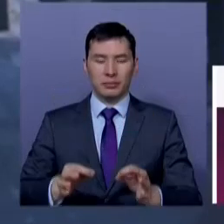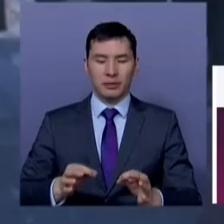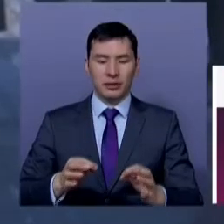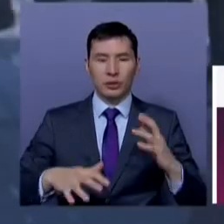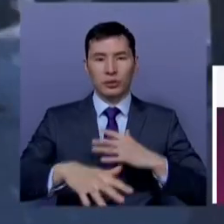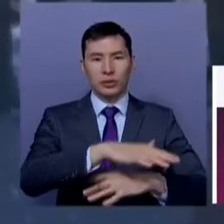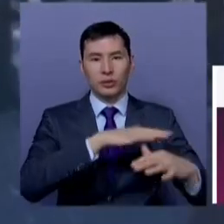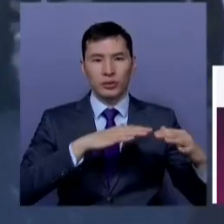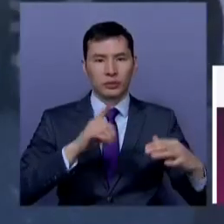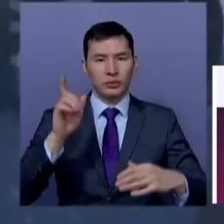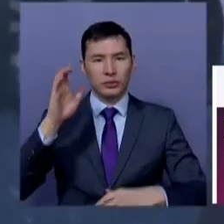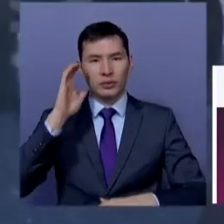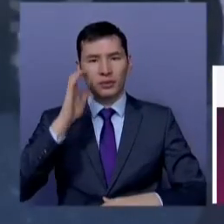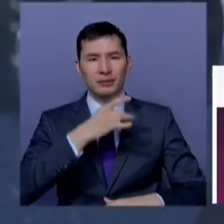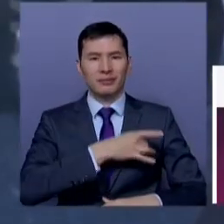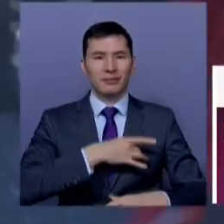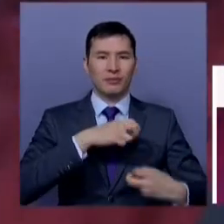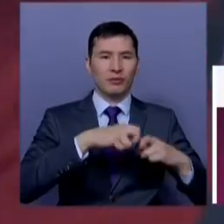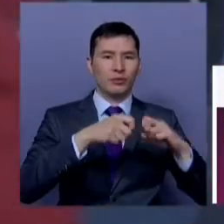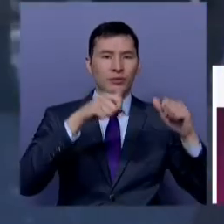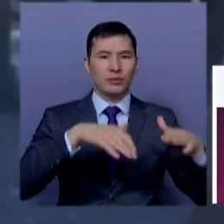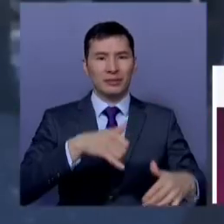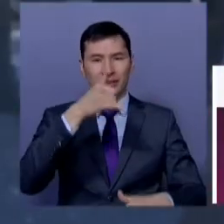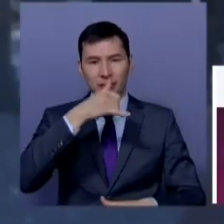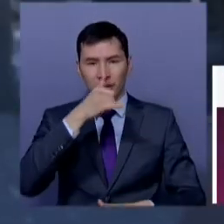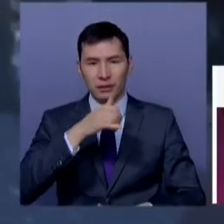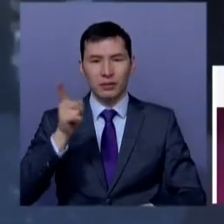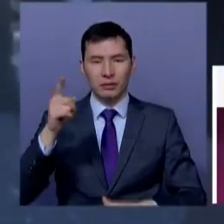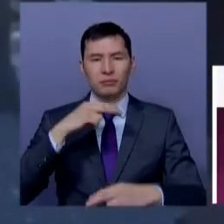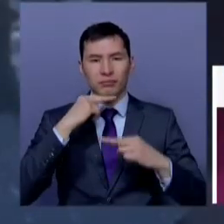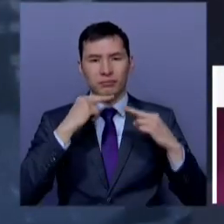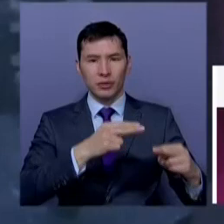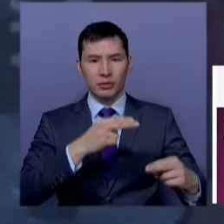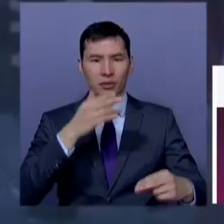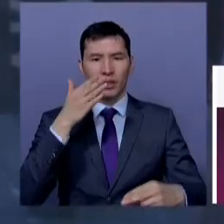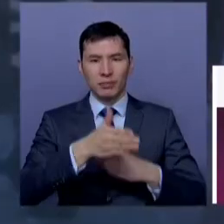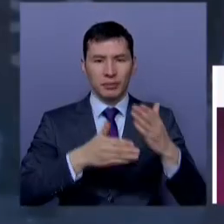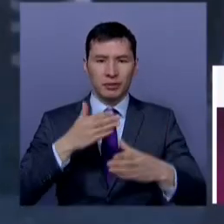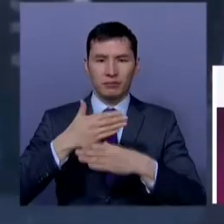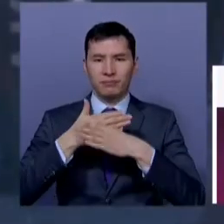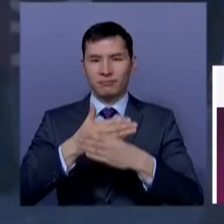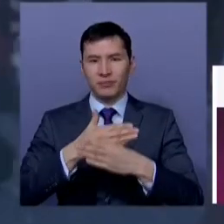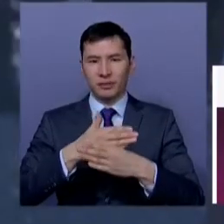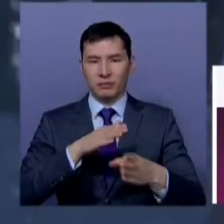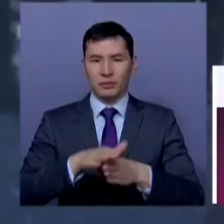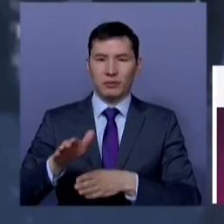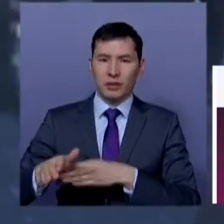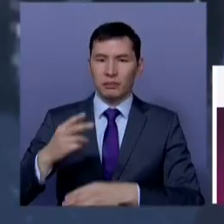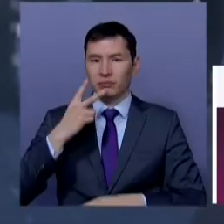халықта шешілмеген мәселе тұратын жерлеріне көмек екені көрініп тұр. Соған бірақ жауапкершілікпен